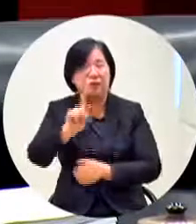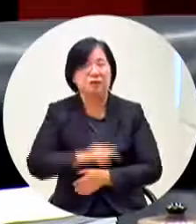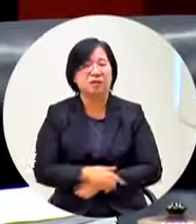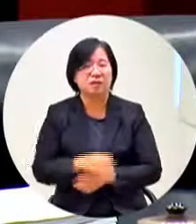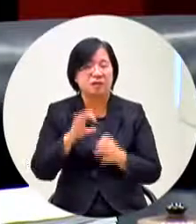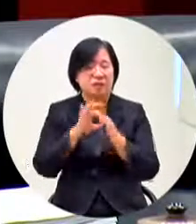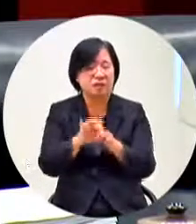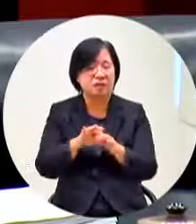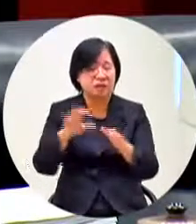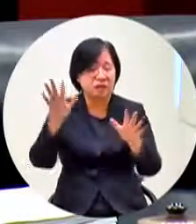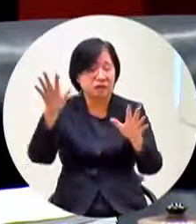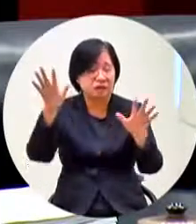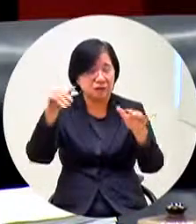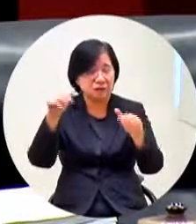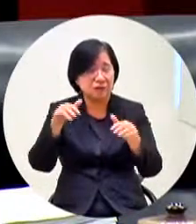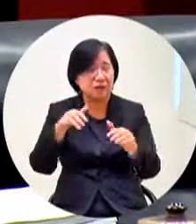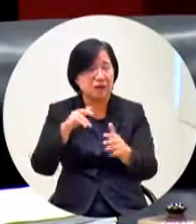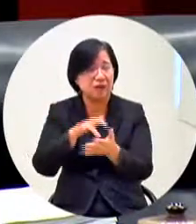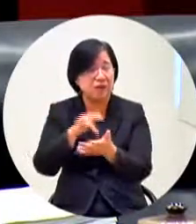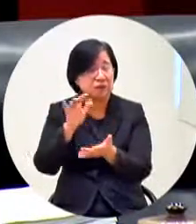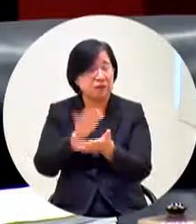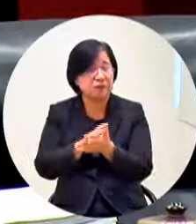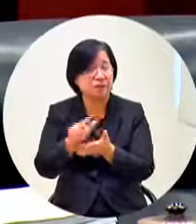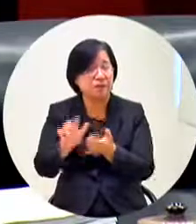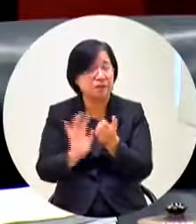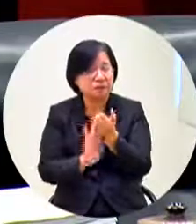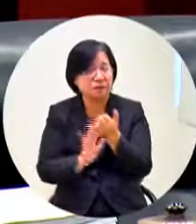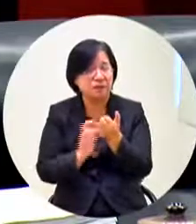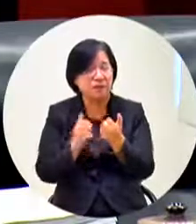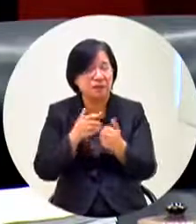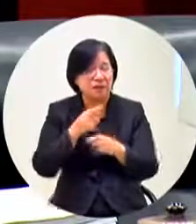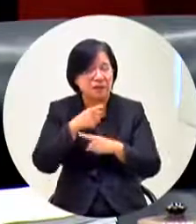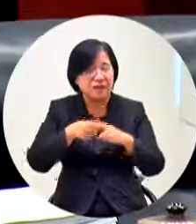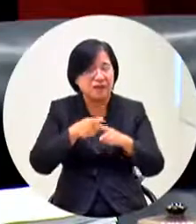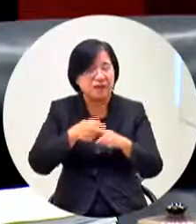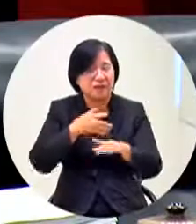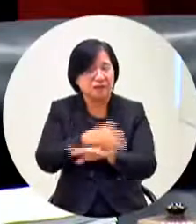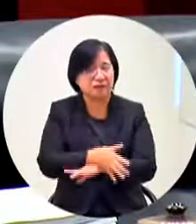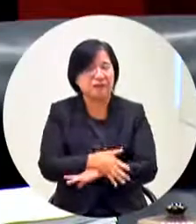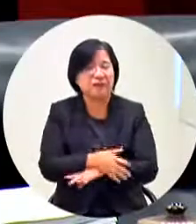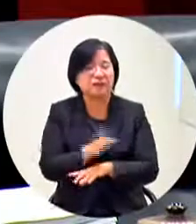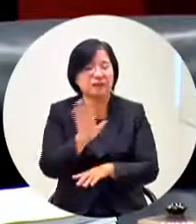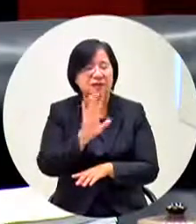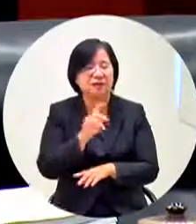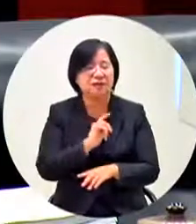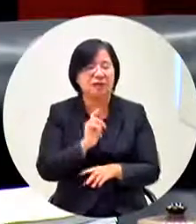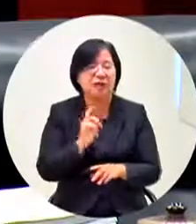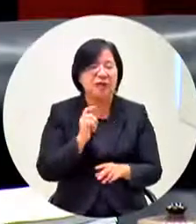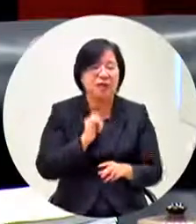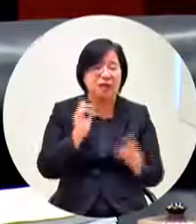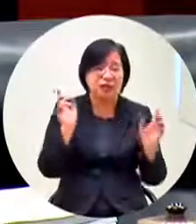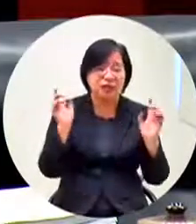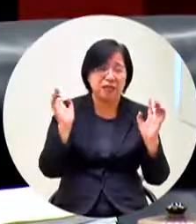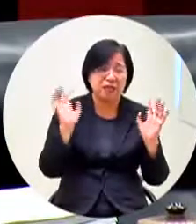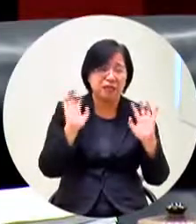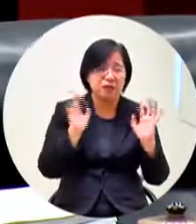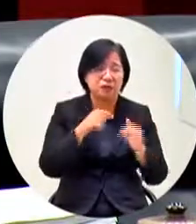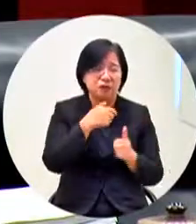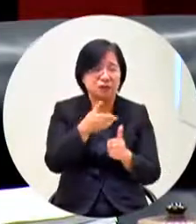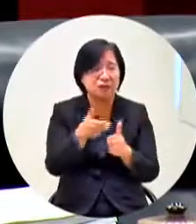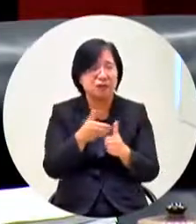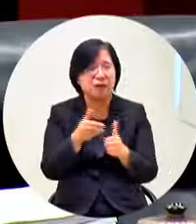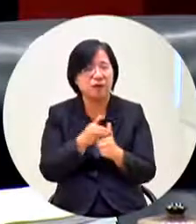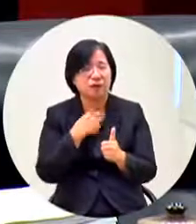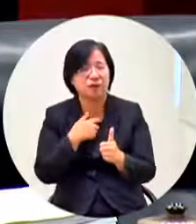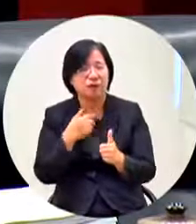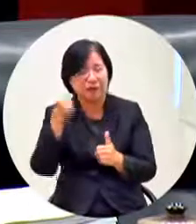评选委员里面，希望能够有过半是来自于儿童教育、游戏治疗师跟早疗教育及关注儿童游